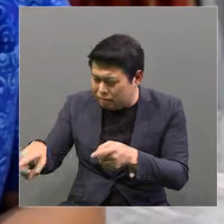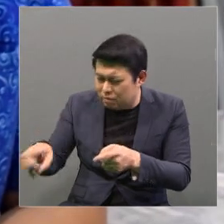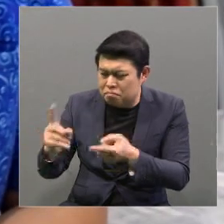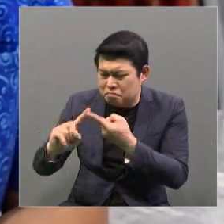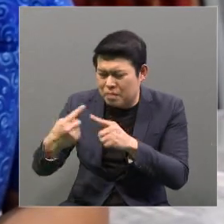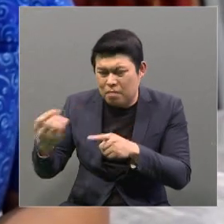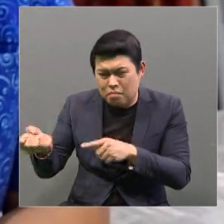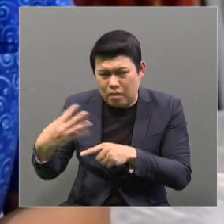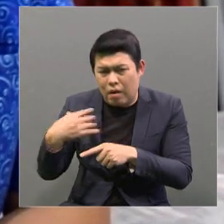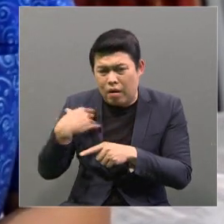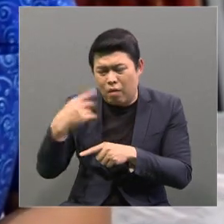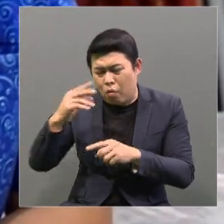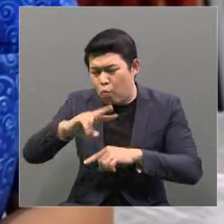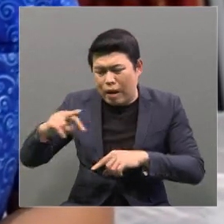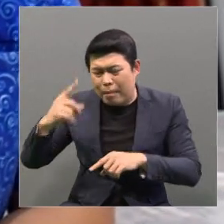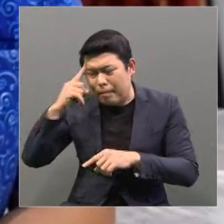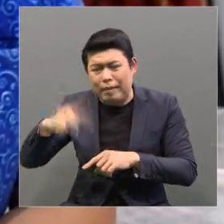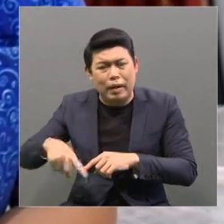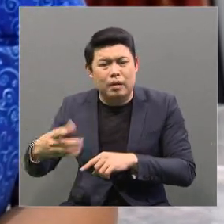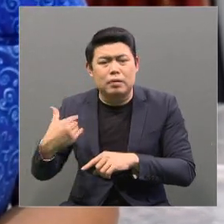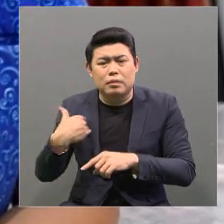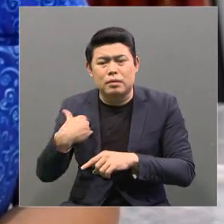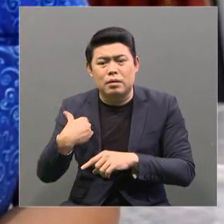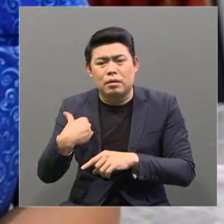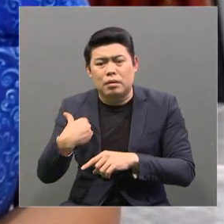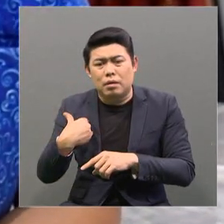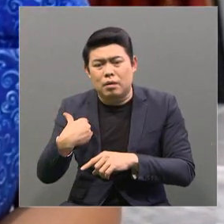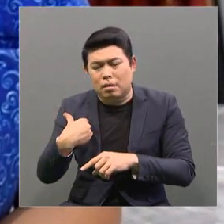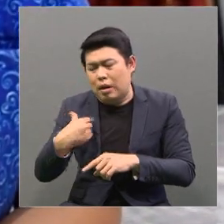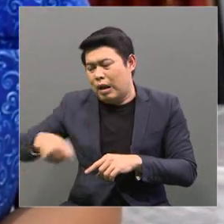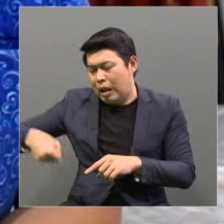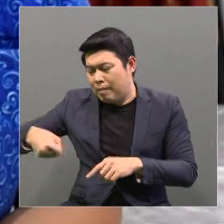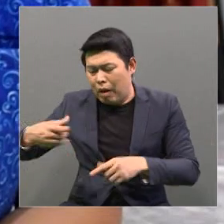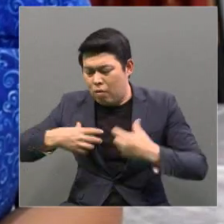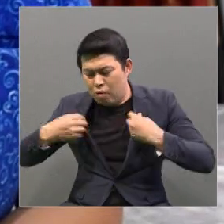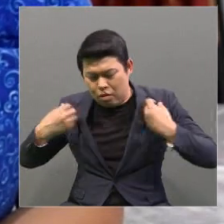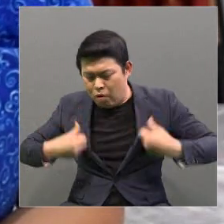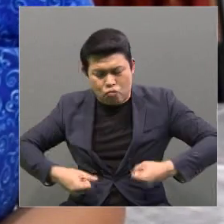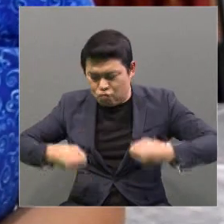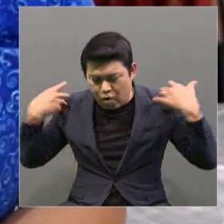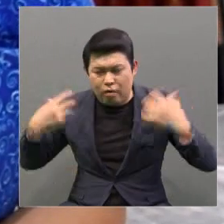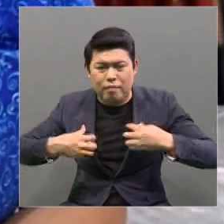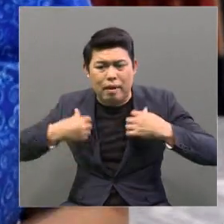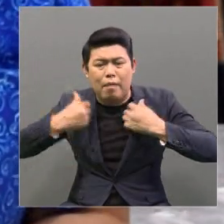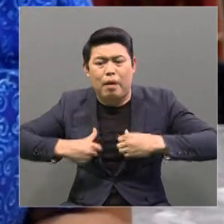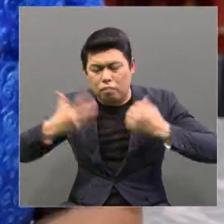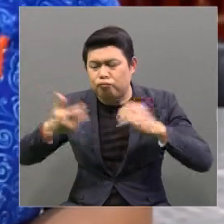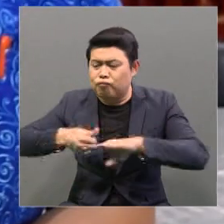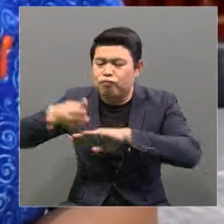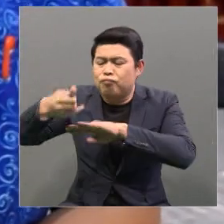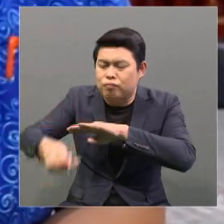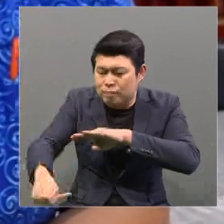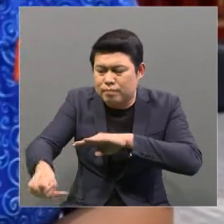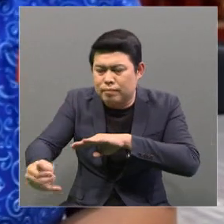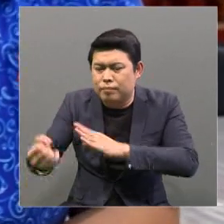พื่อนอีกคนเขาบอกเขาว่ายน้ำเป็นก็เลยตัดสินใจที่แบบว่าถอดกระเป๋าถอดอะไรที่มันหนักๆออกหมดเลยครับแล้วก็โดดลงไปครับโดด